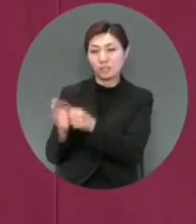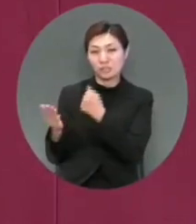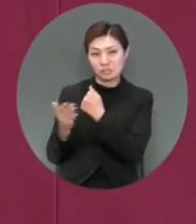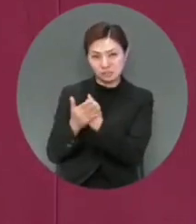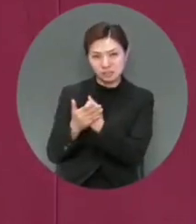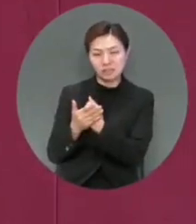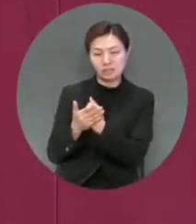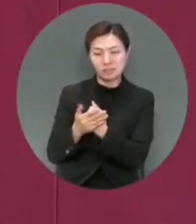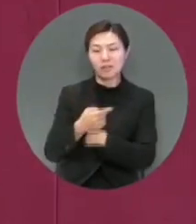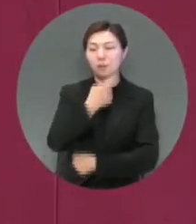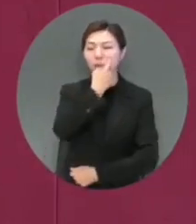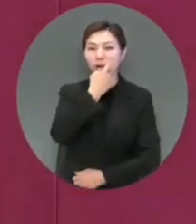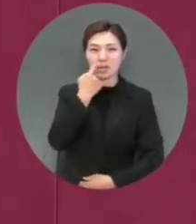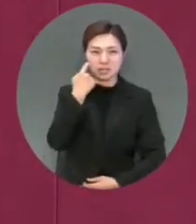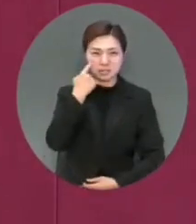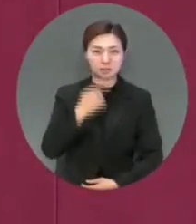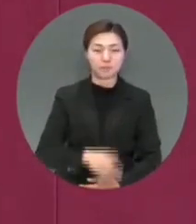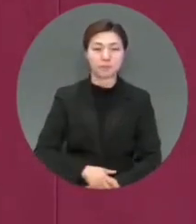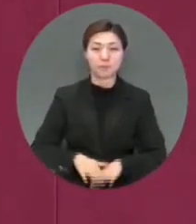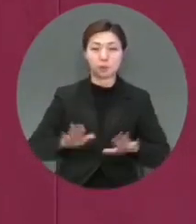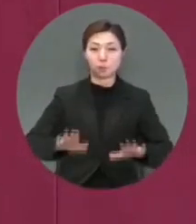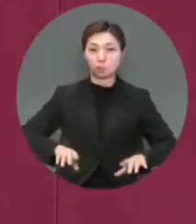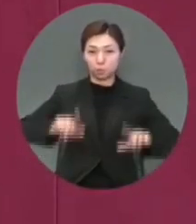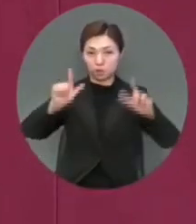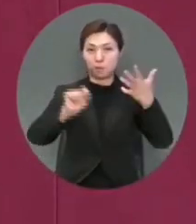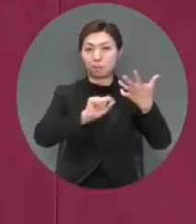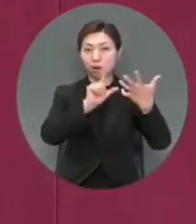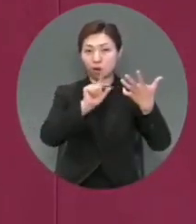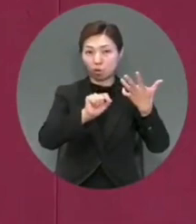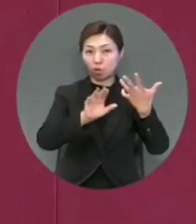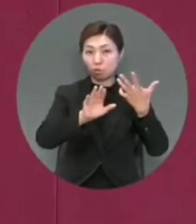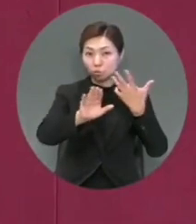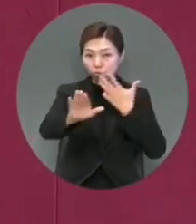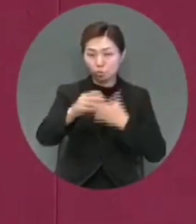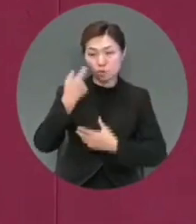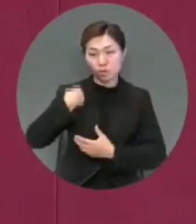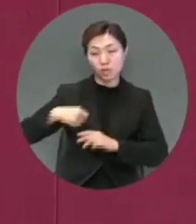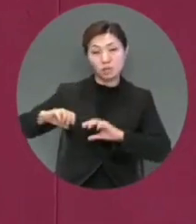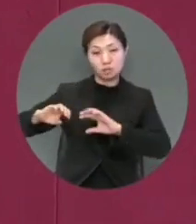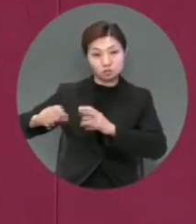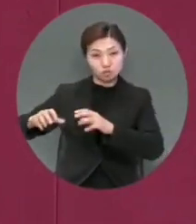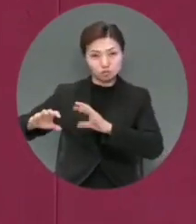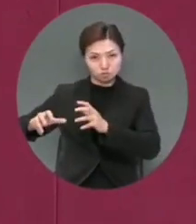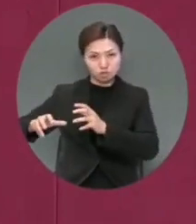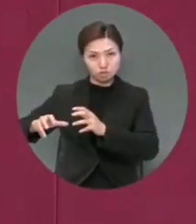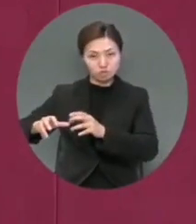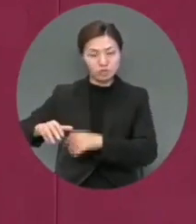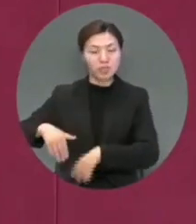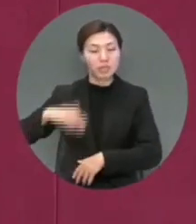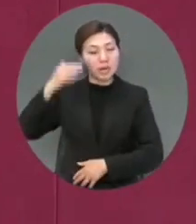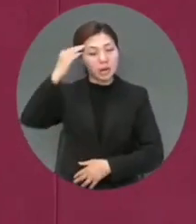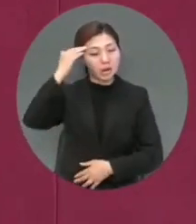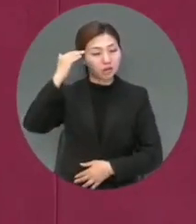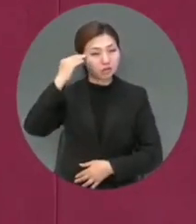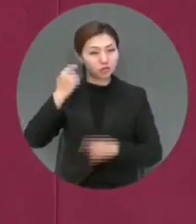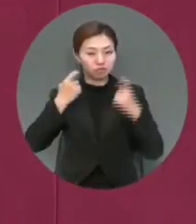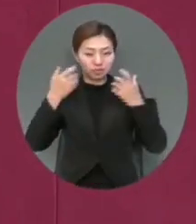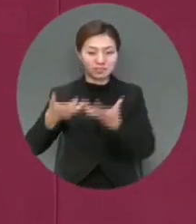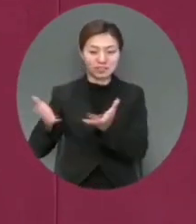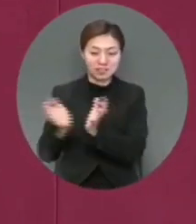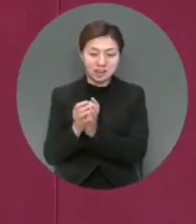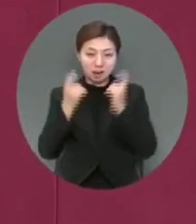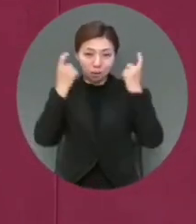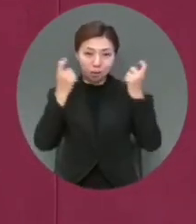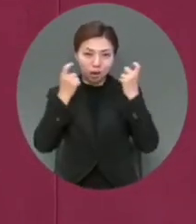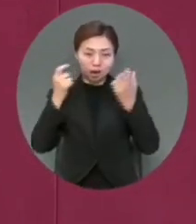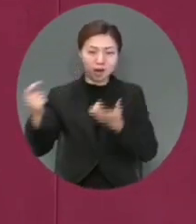확인하였습니다. 올해 8월부터는 중국으로부터의 단체 관광이 재개되어 인적 교류가